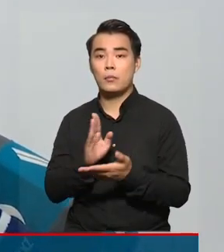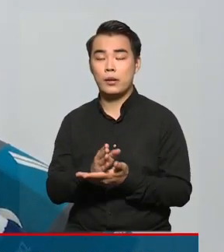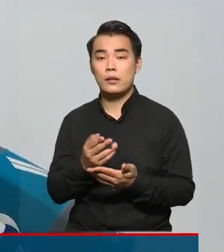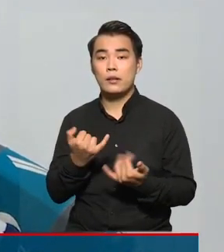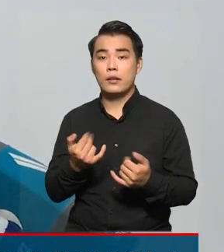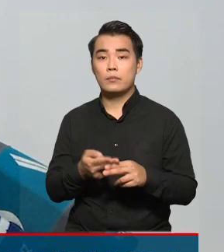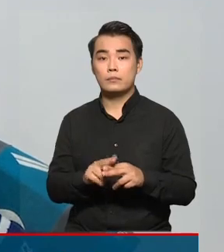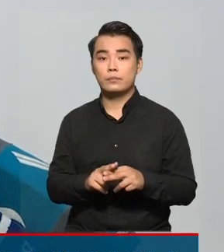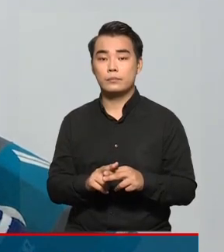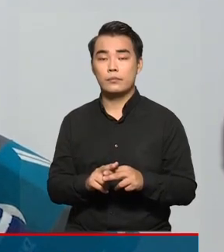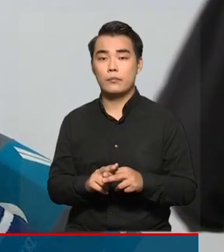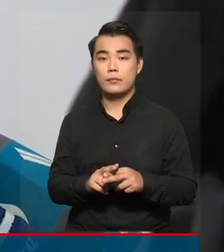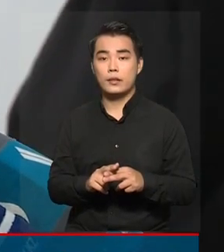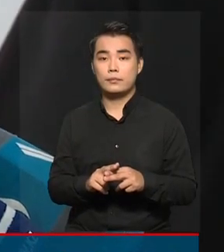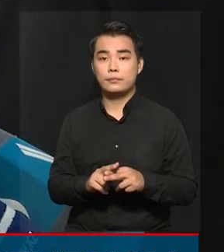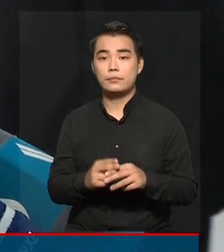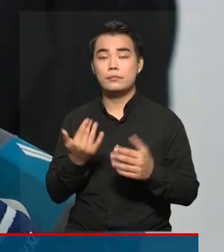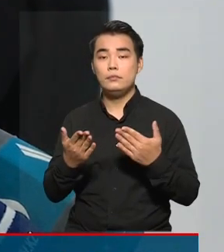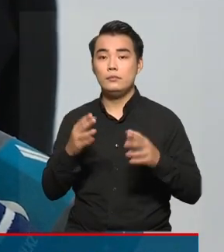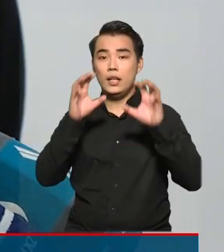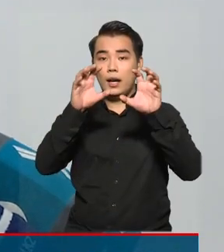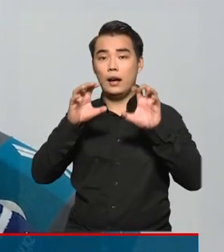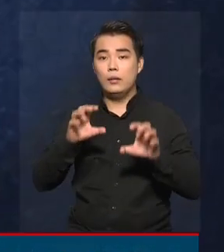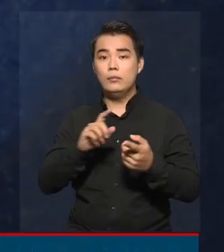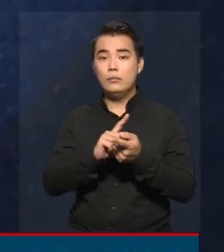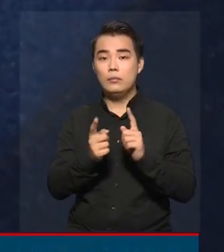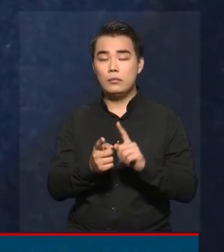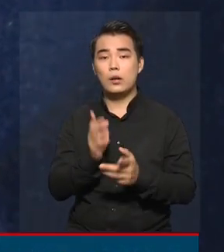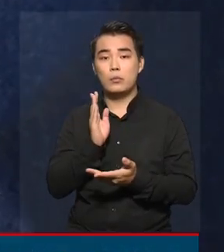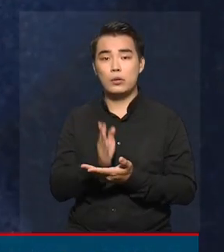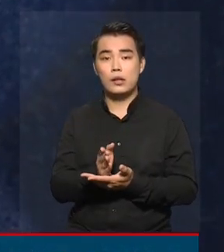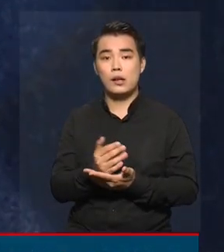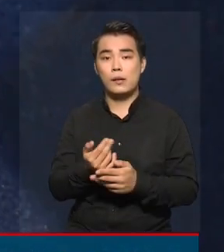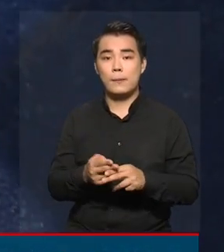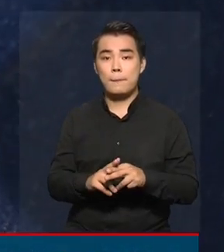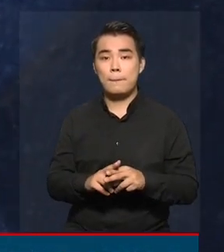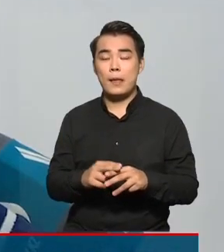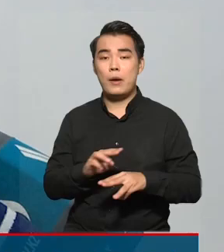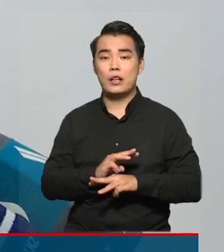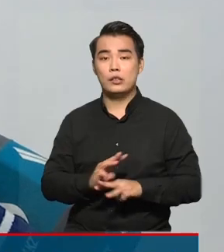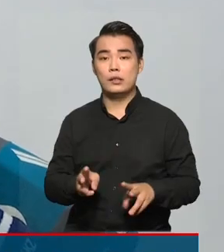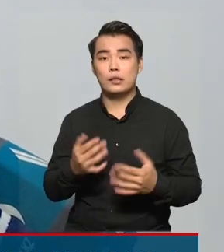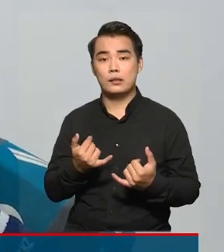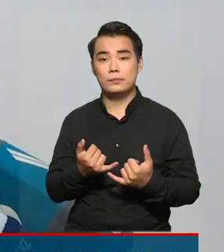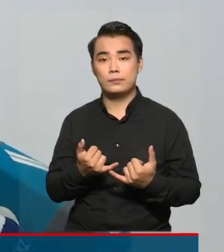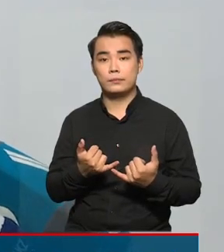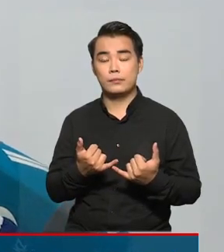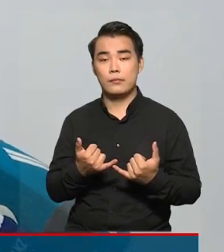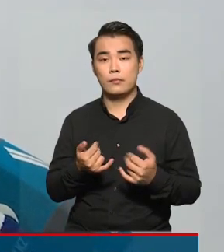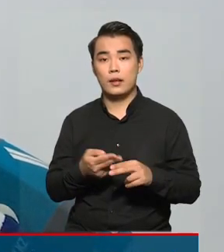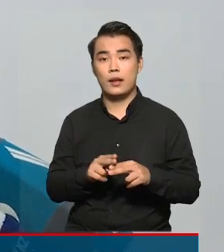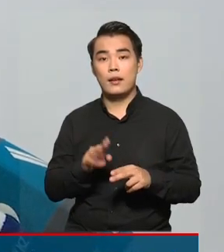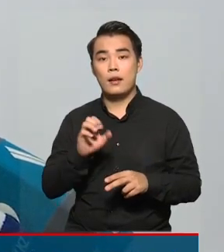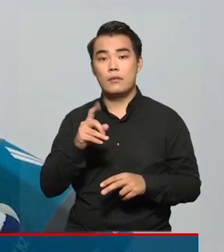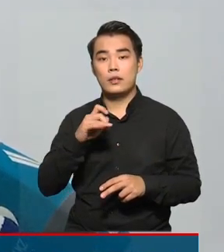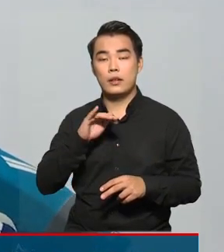Енді егер заңға өзгерістер енгізу керек болса, біз мәжілісте оны